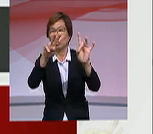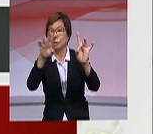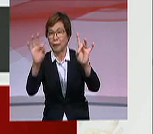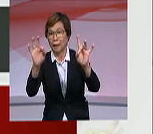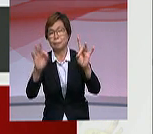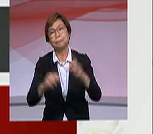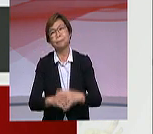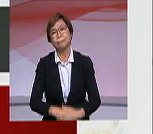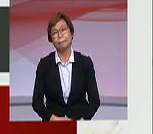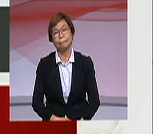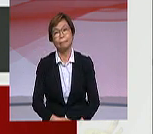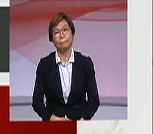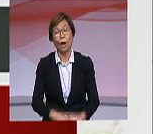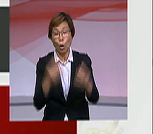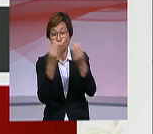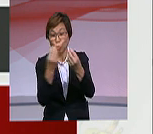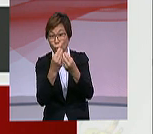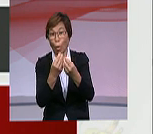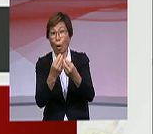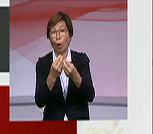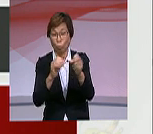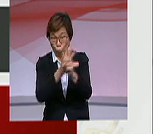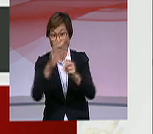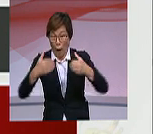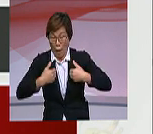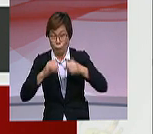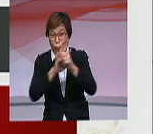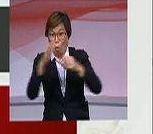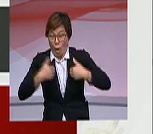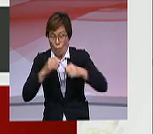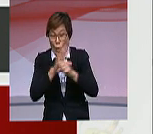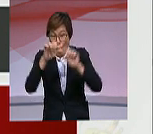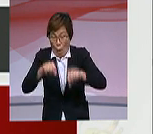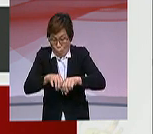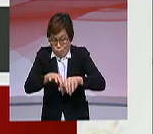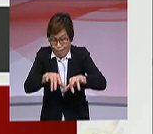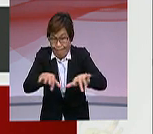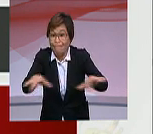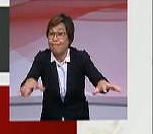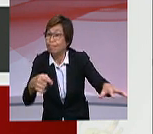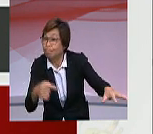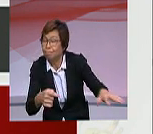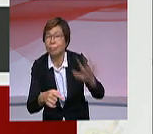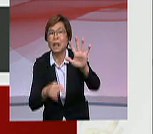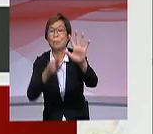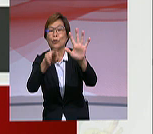18,129 kes. Oleh itu, jumlah kes aktif dengan boleh jangkitan COVID-19 adalah